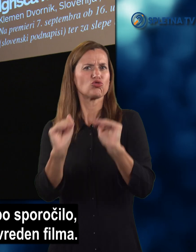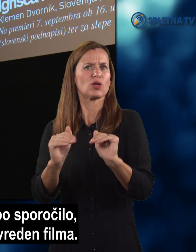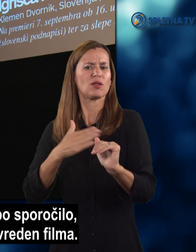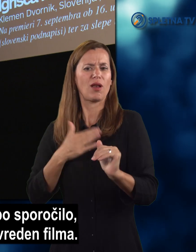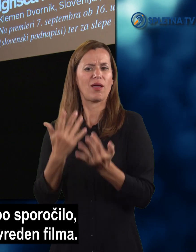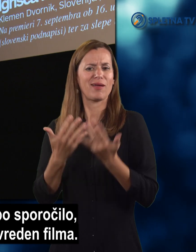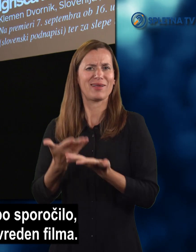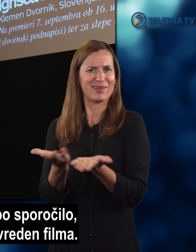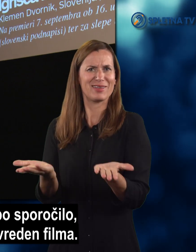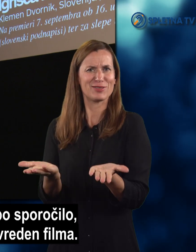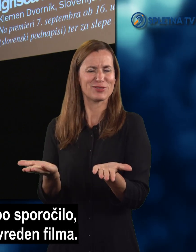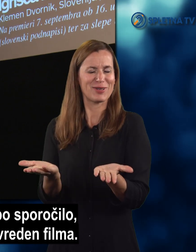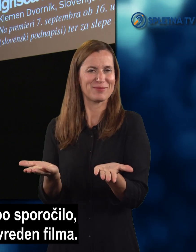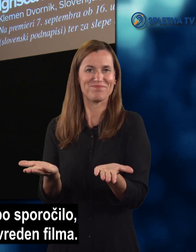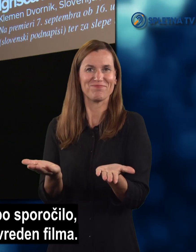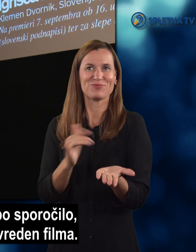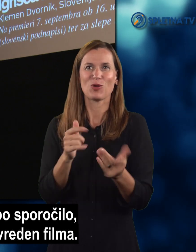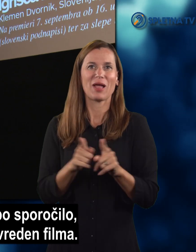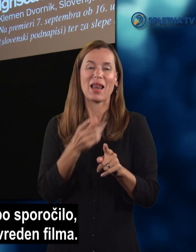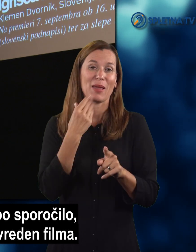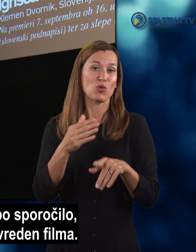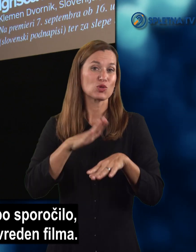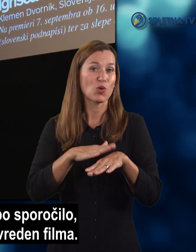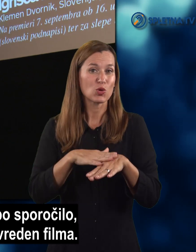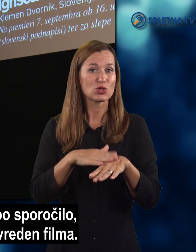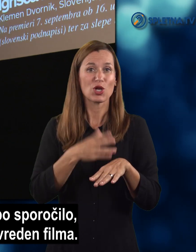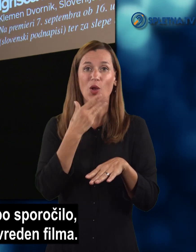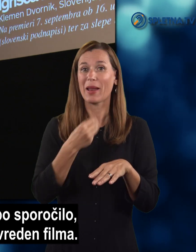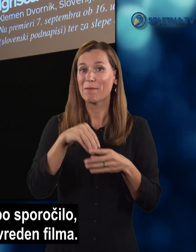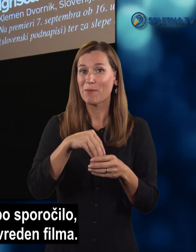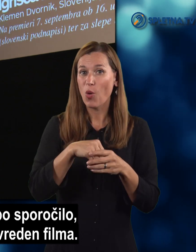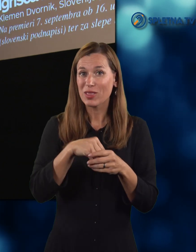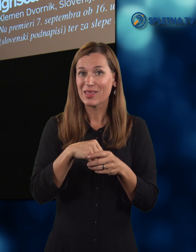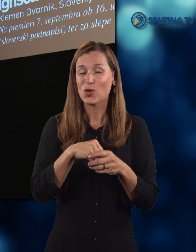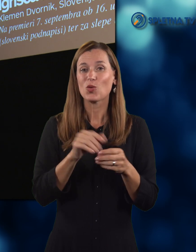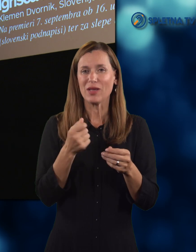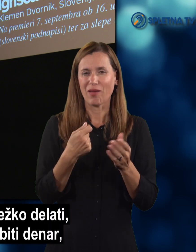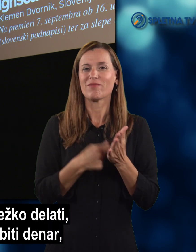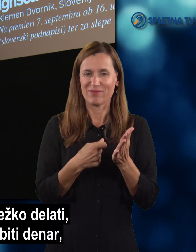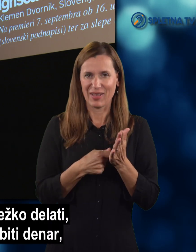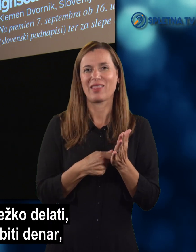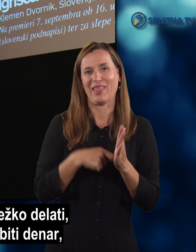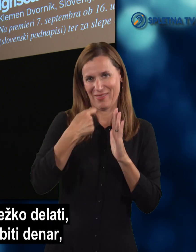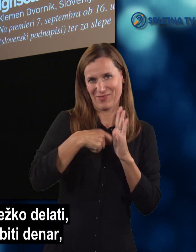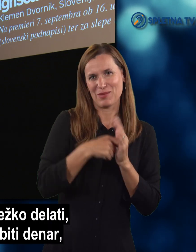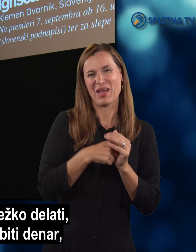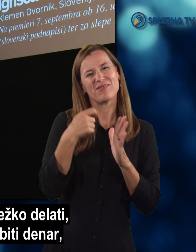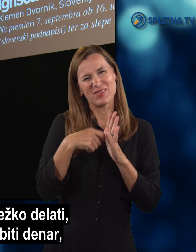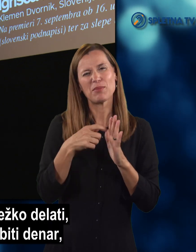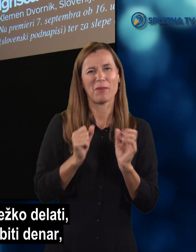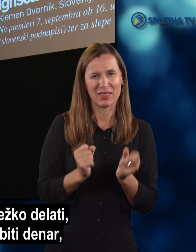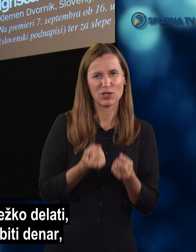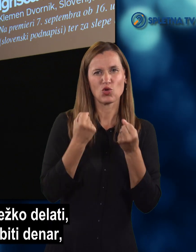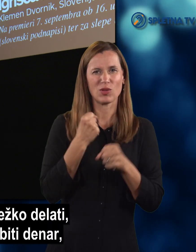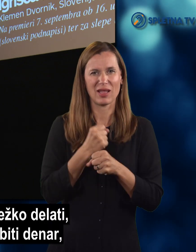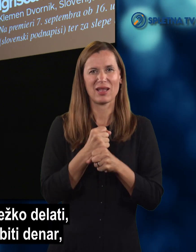takega, eno tako lepo sporočilo, en tak lep motiv, ki je vreden filma in da se splača boriti na pot,